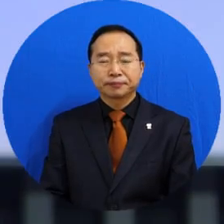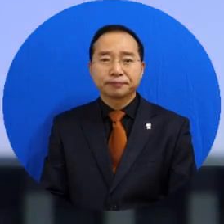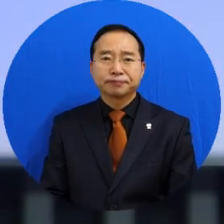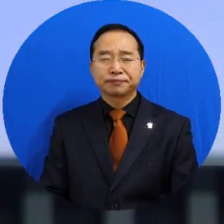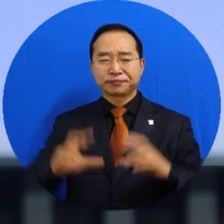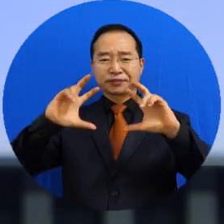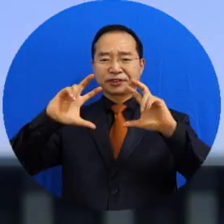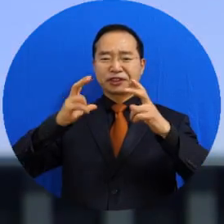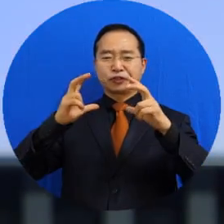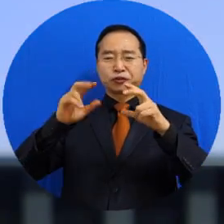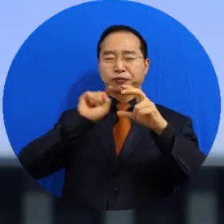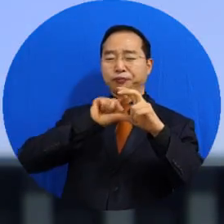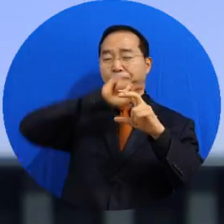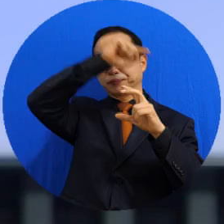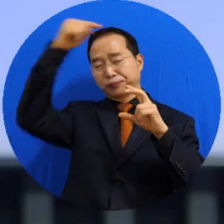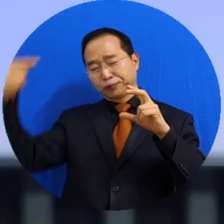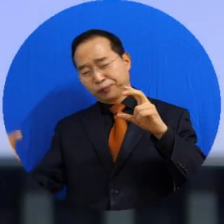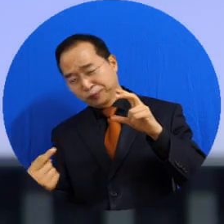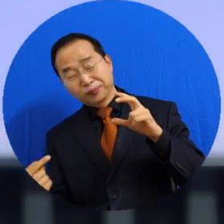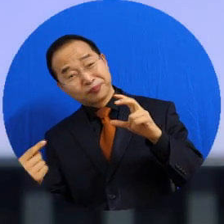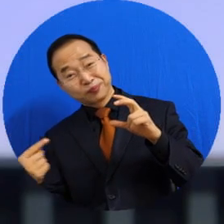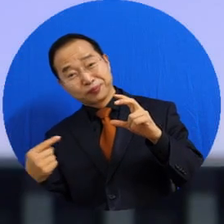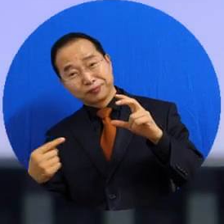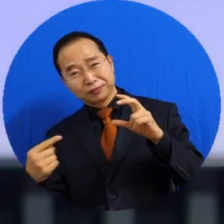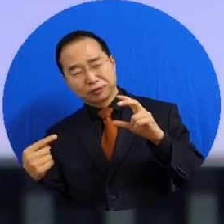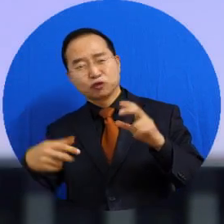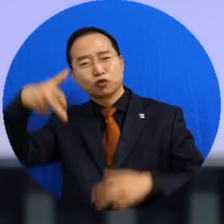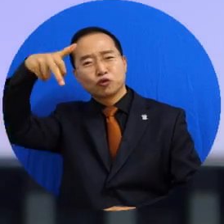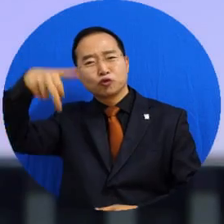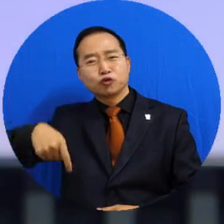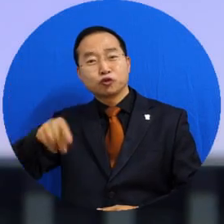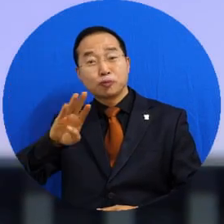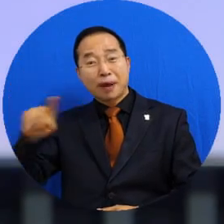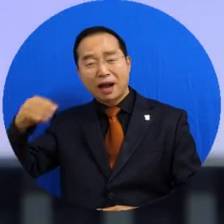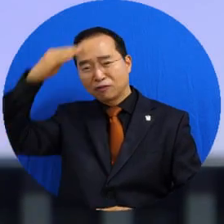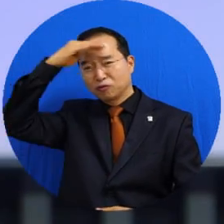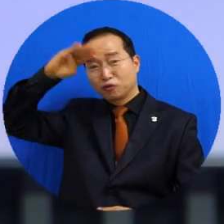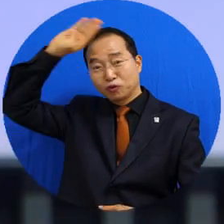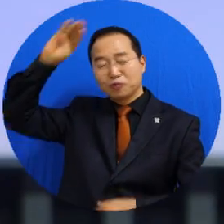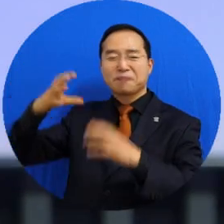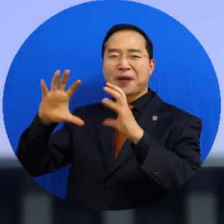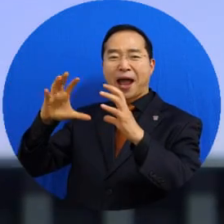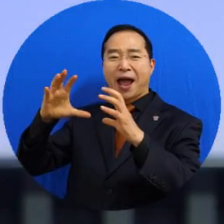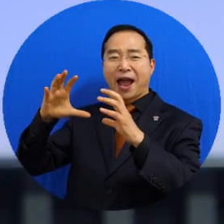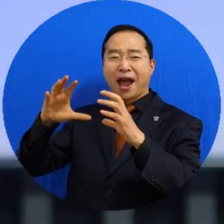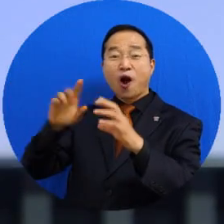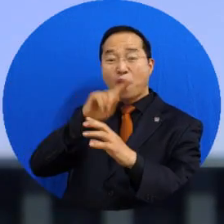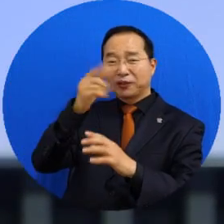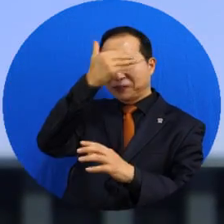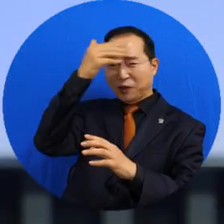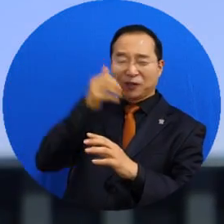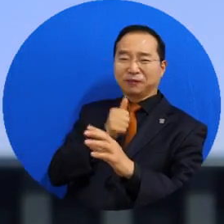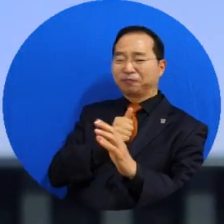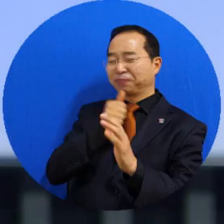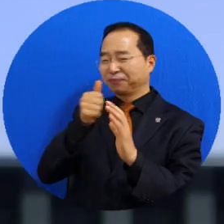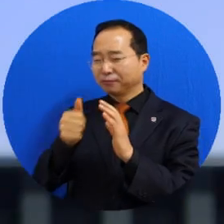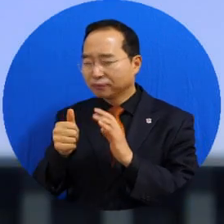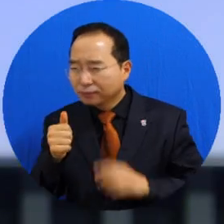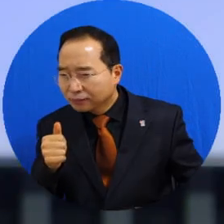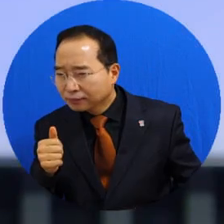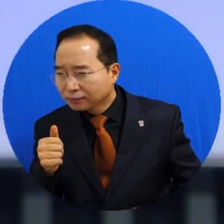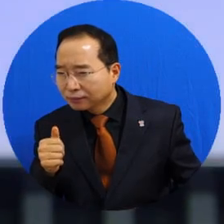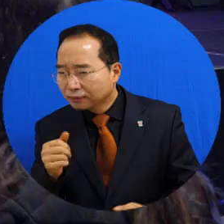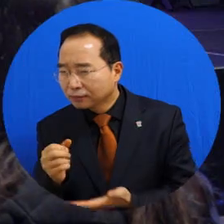청년이 지구 반대편의 낯선 나라 쿠바로 여행을 떠납니다. 그 여행에서 그 청년은 아주 우연한 만남을